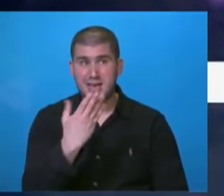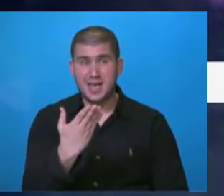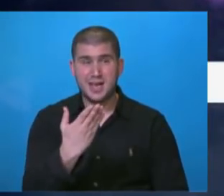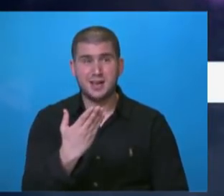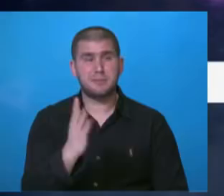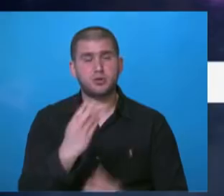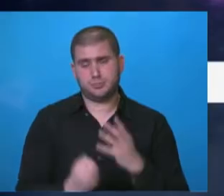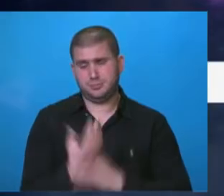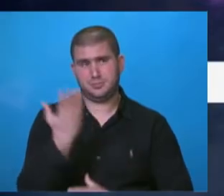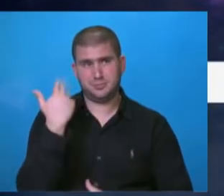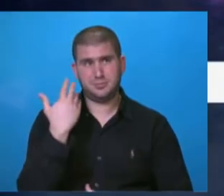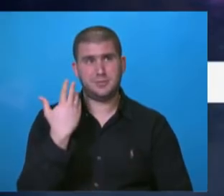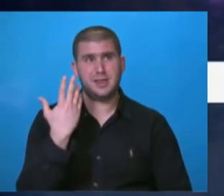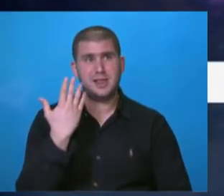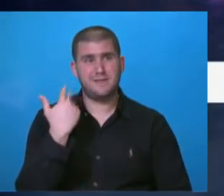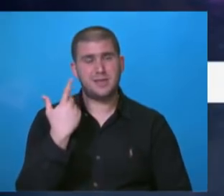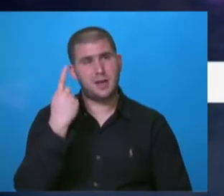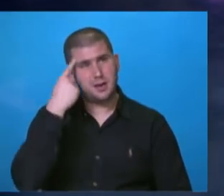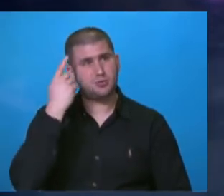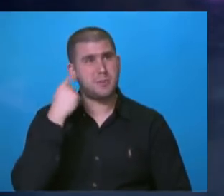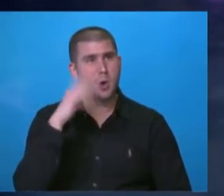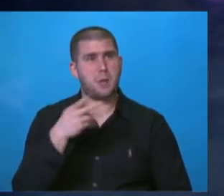שיצא ימים ספורים לפני שנודע לנו על מותו.